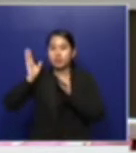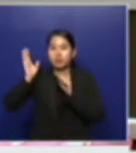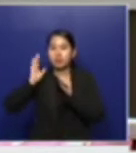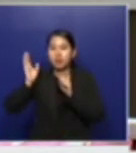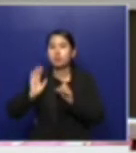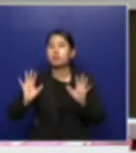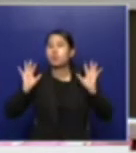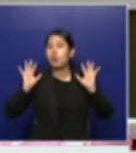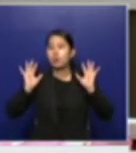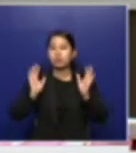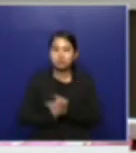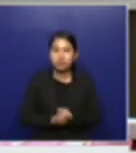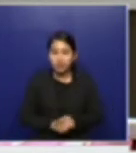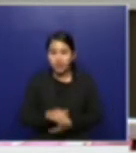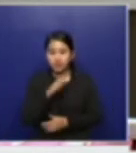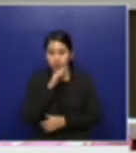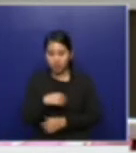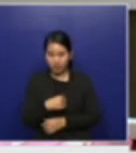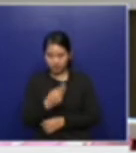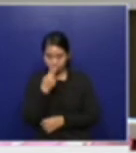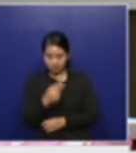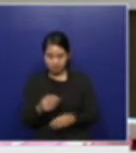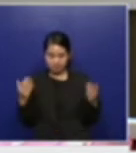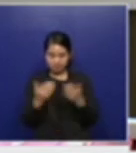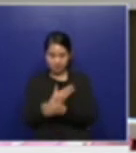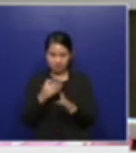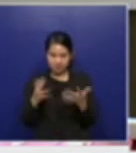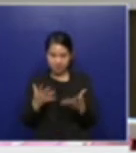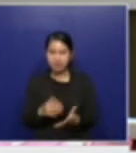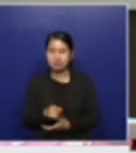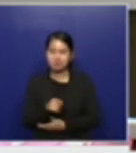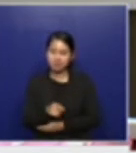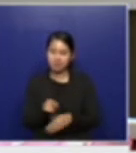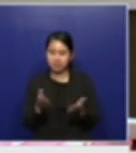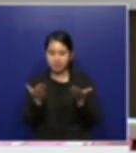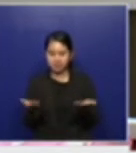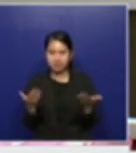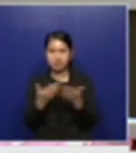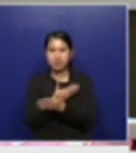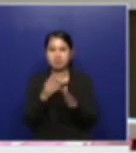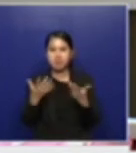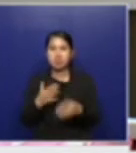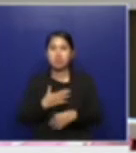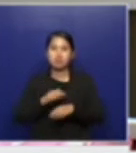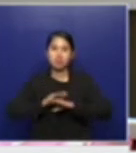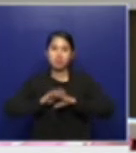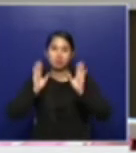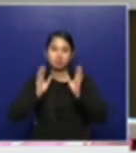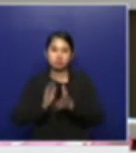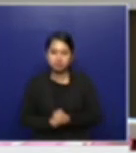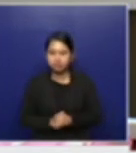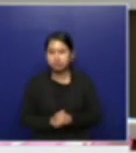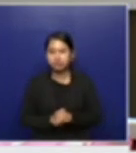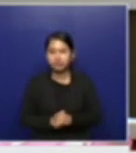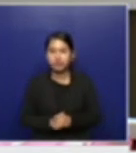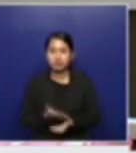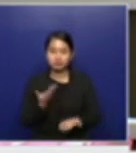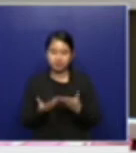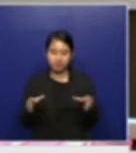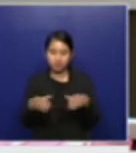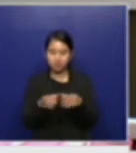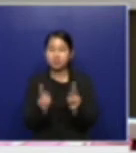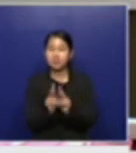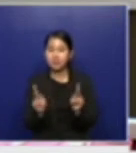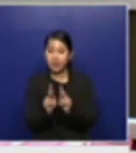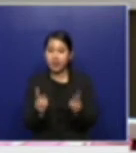งนี้แล้วครับถ้าไม่เห็นการปฏิรูปหรือการเปลี่ยนแปลงอะไรสักอย่างหนึ่งที่เกิดจากคณะกรรมการยิ่งกรรมการ